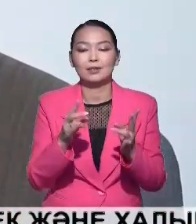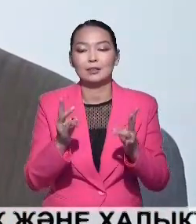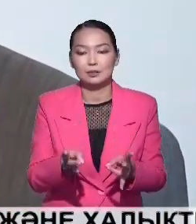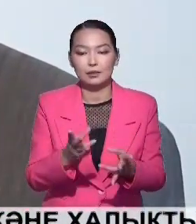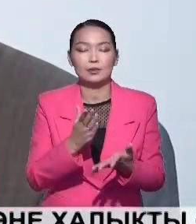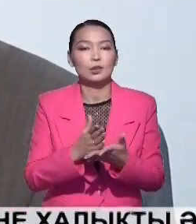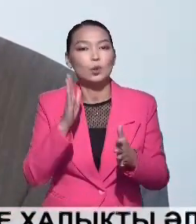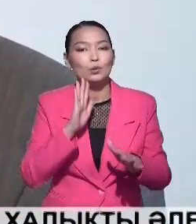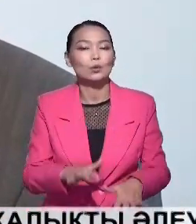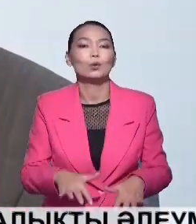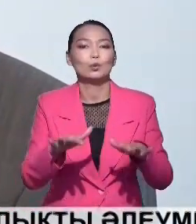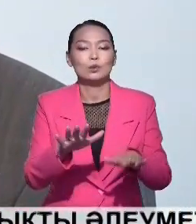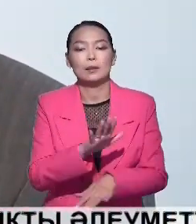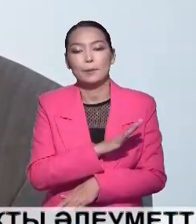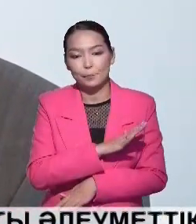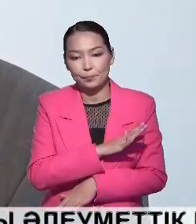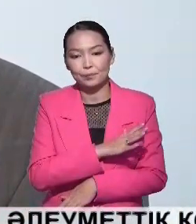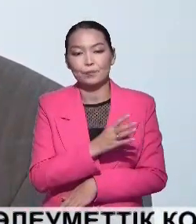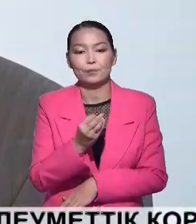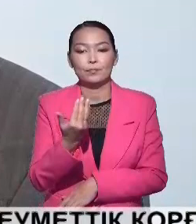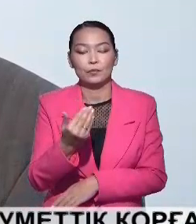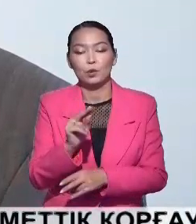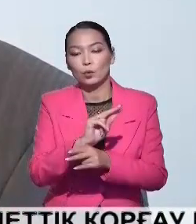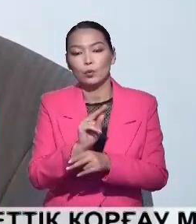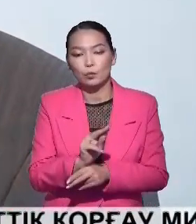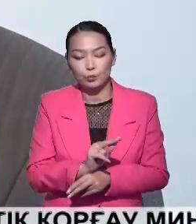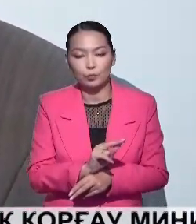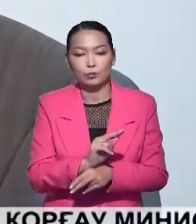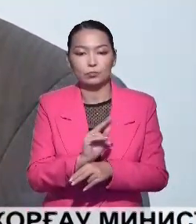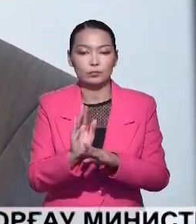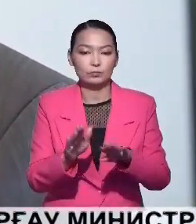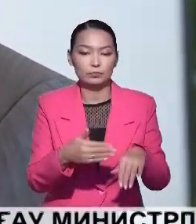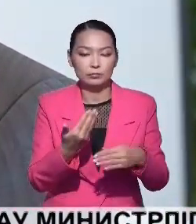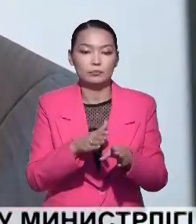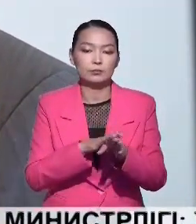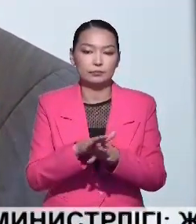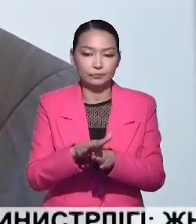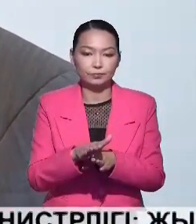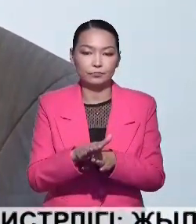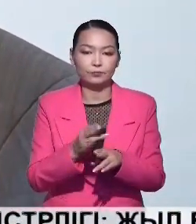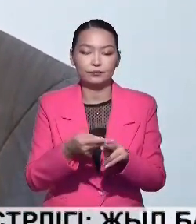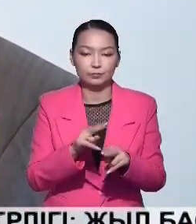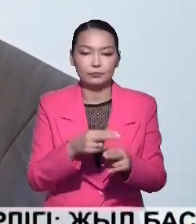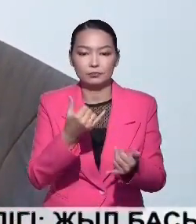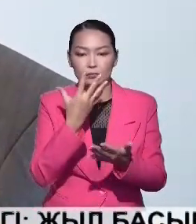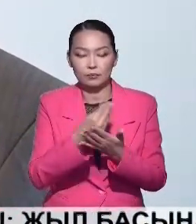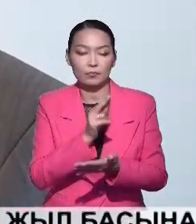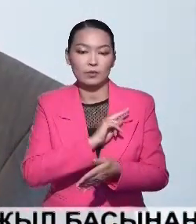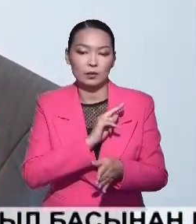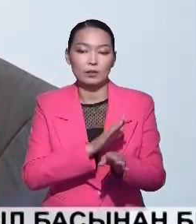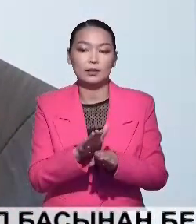судан. 3-үнің 2-і жөндеуден өтіп толық қазір өз жұмысын атқаруға